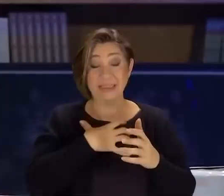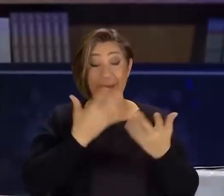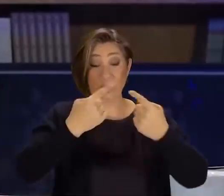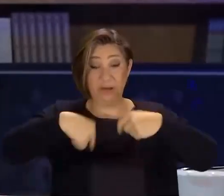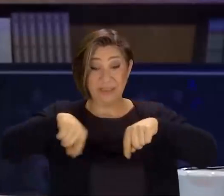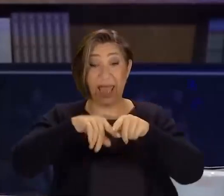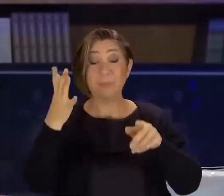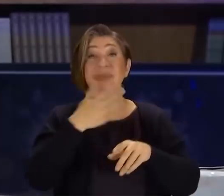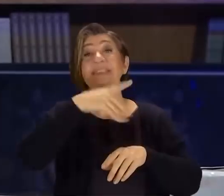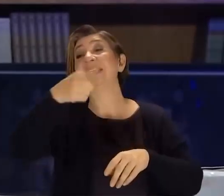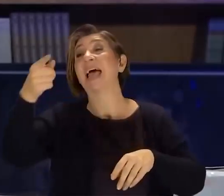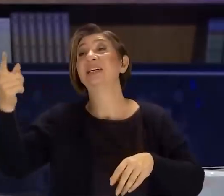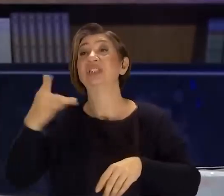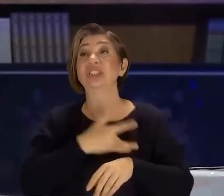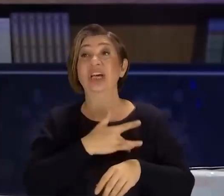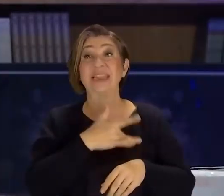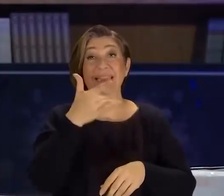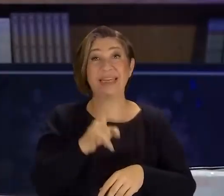çevresine hem diğer canlıları